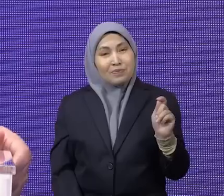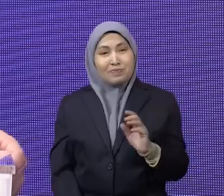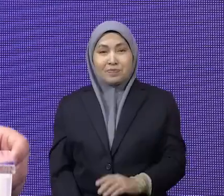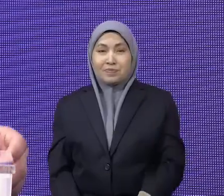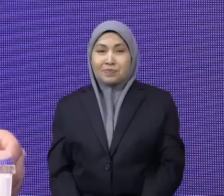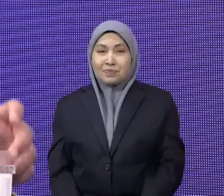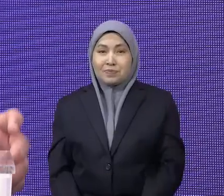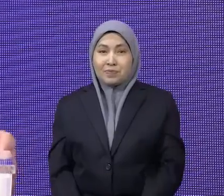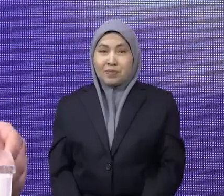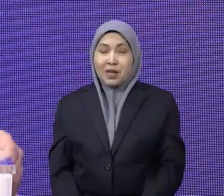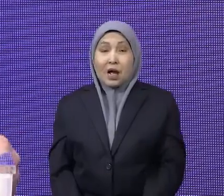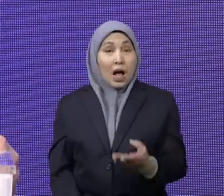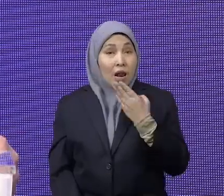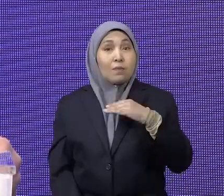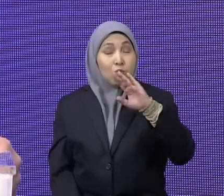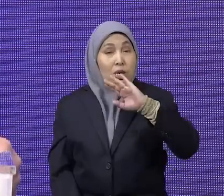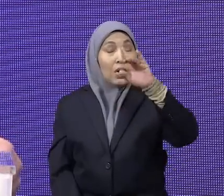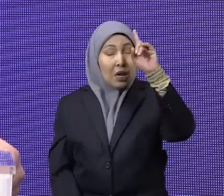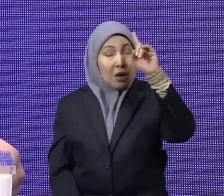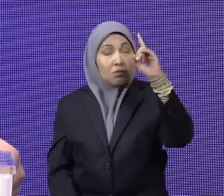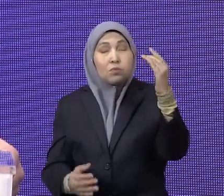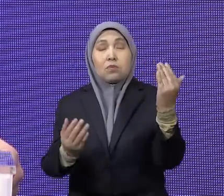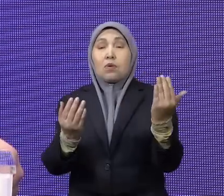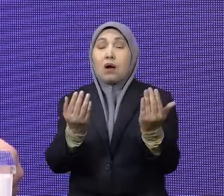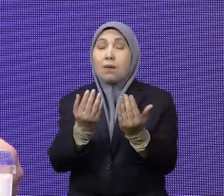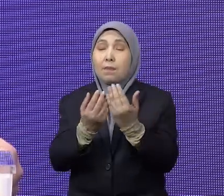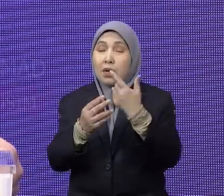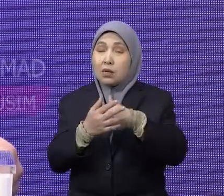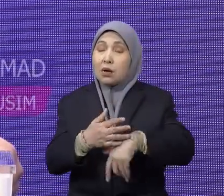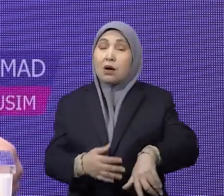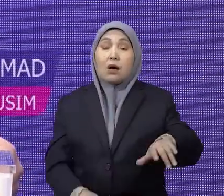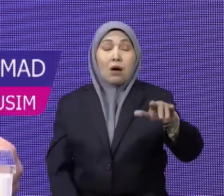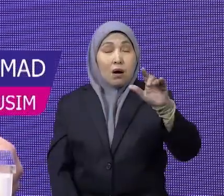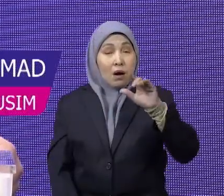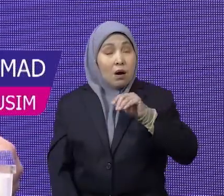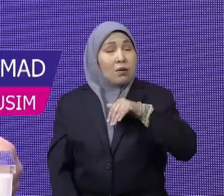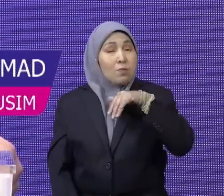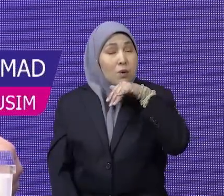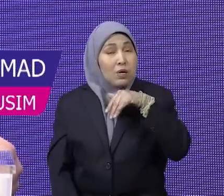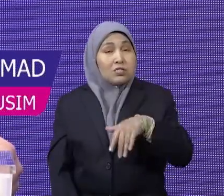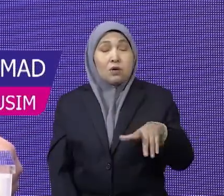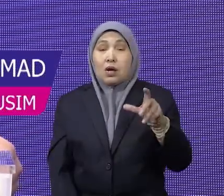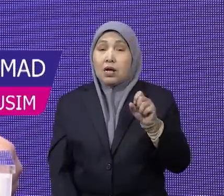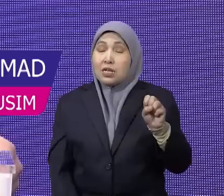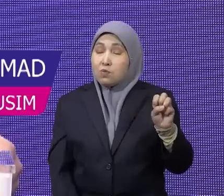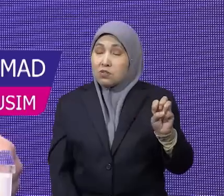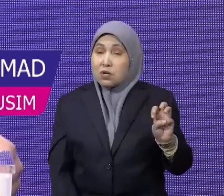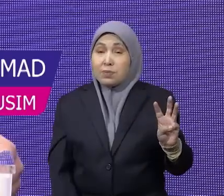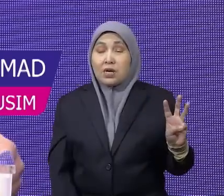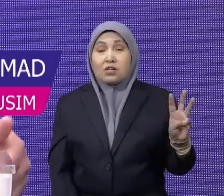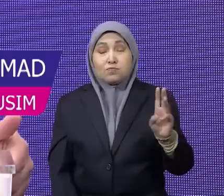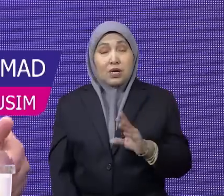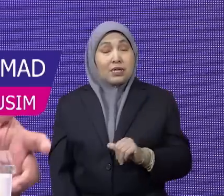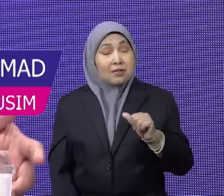wabarakatuh. Alhamdulillahi rabbil alamin, wassalatu wassalamu ala sayyidil mursalin nabina Muhammad wa ala alihi wa